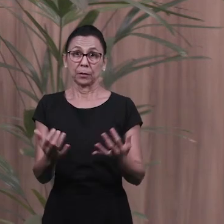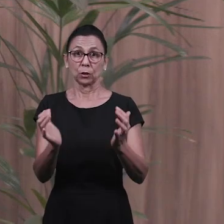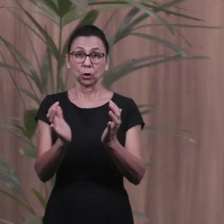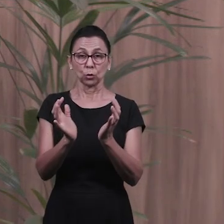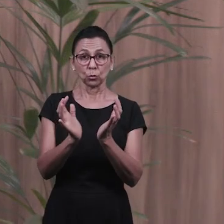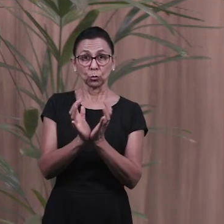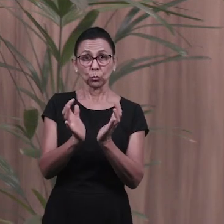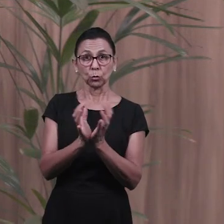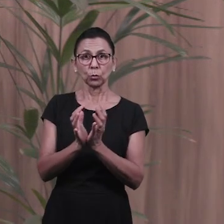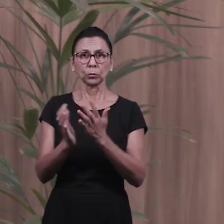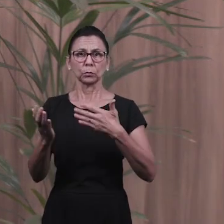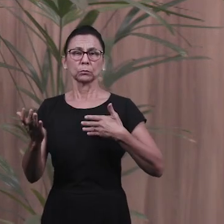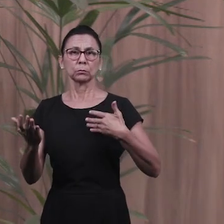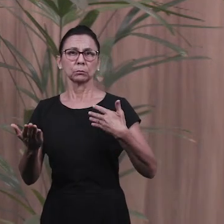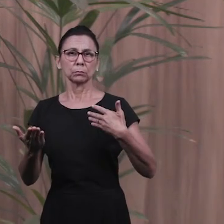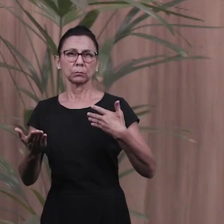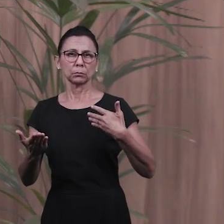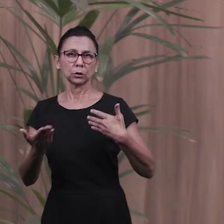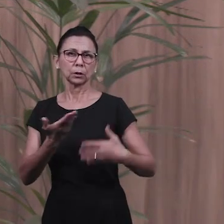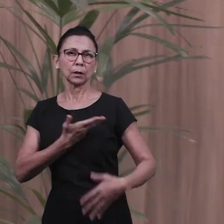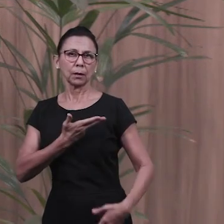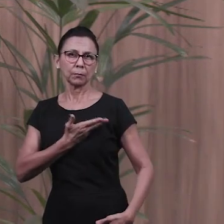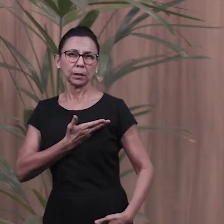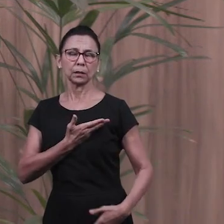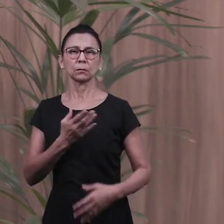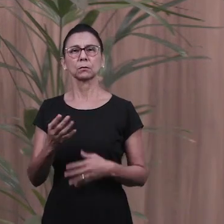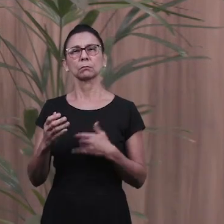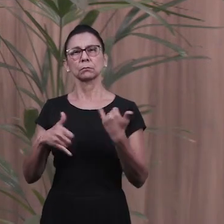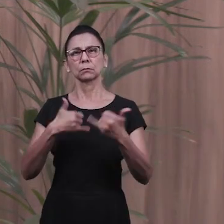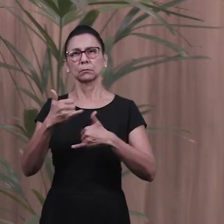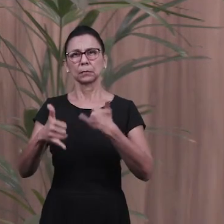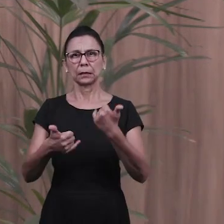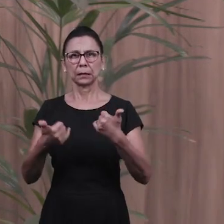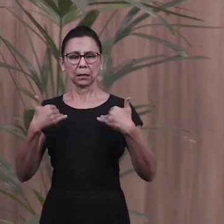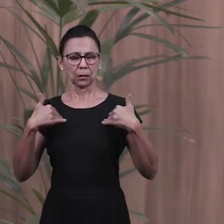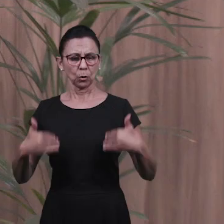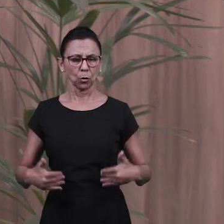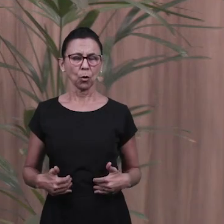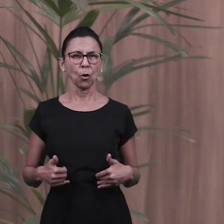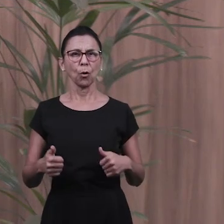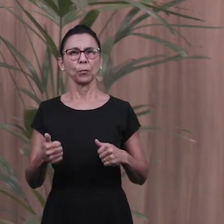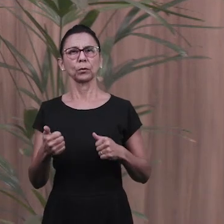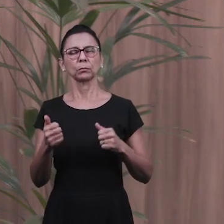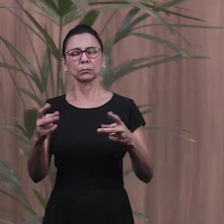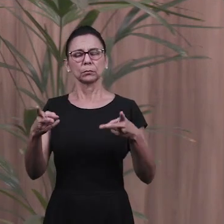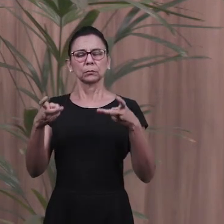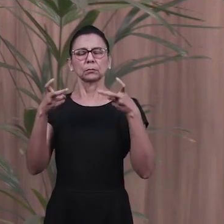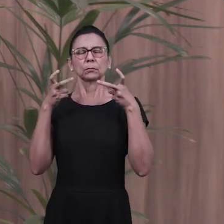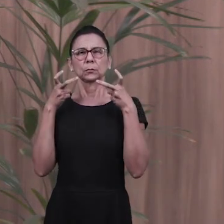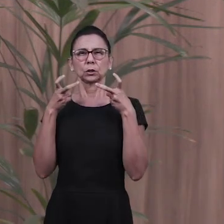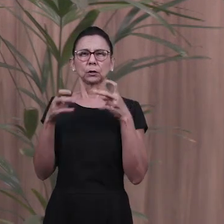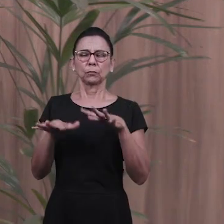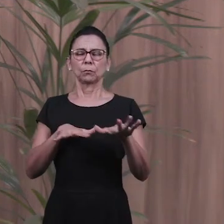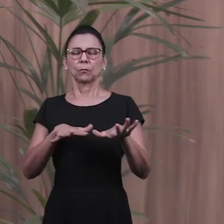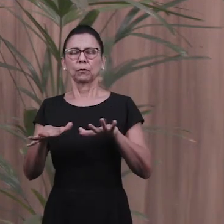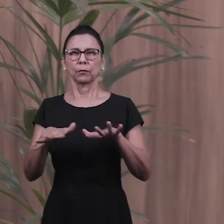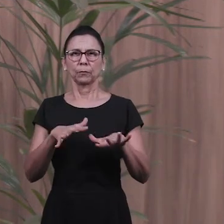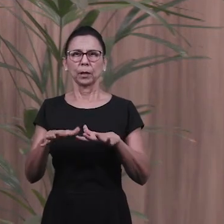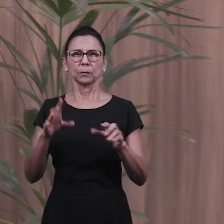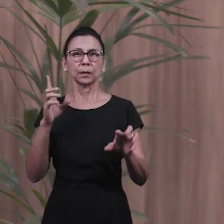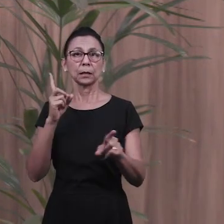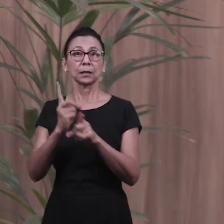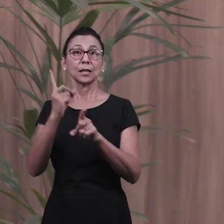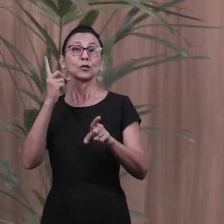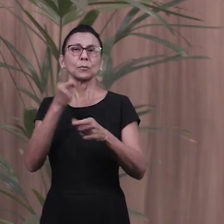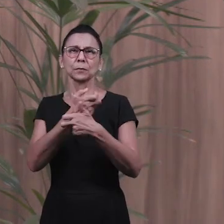dans l'individualité qui la compose. Quand l'enfant il joue, il utilise son corps, les sens, le mouvement pour